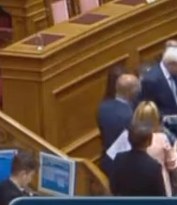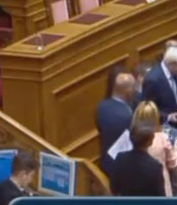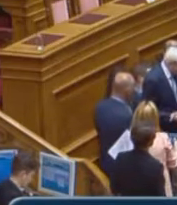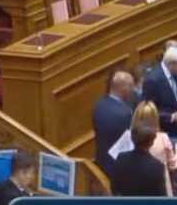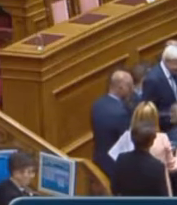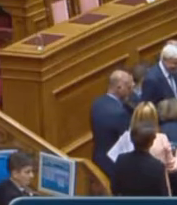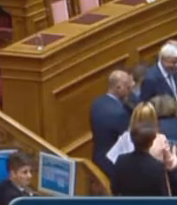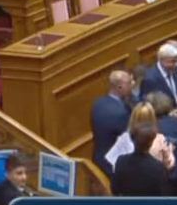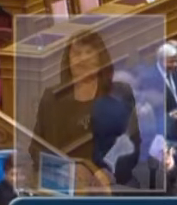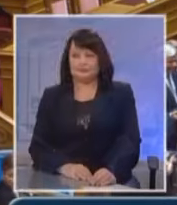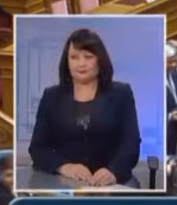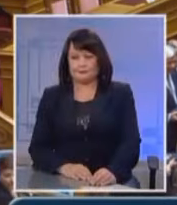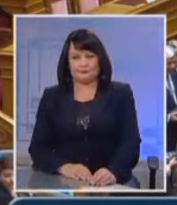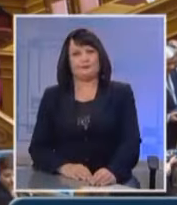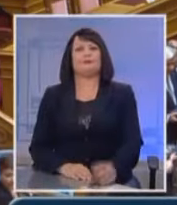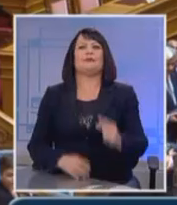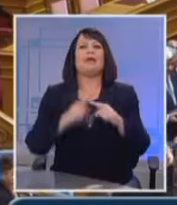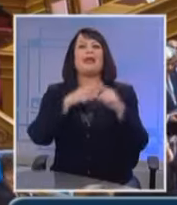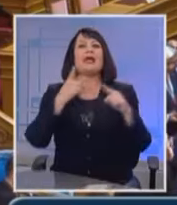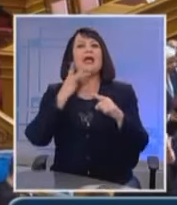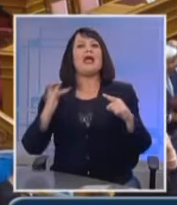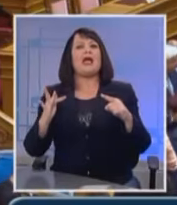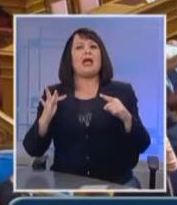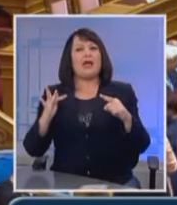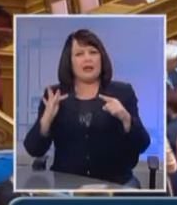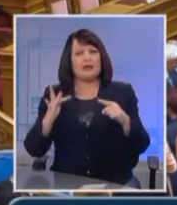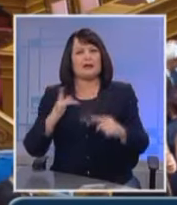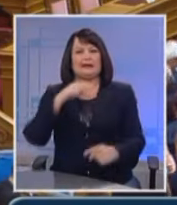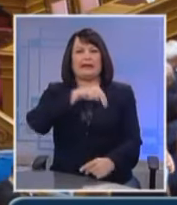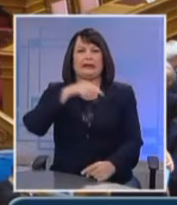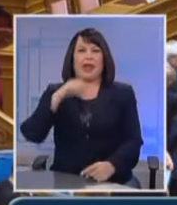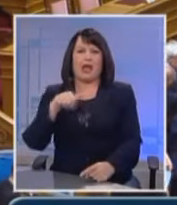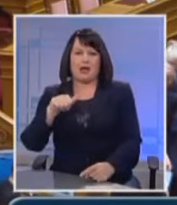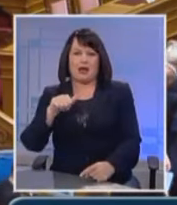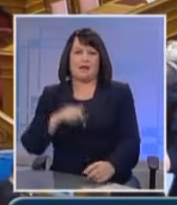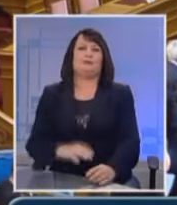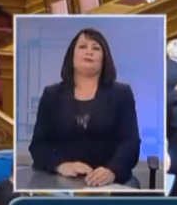Χάλκινη Παρολυμπιονίκης Ντέντα Άννα.